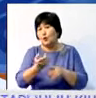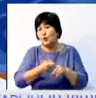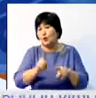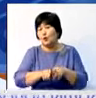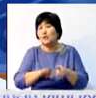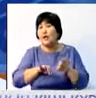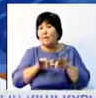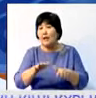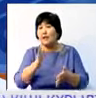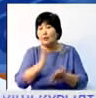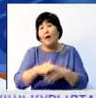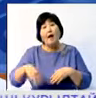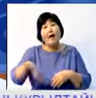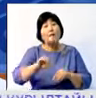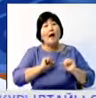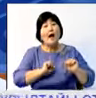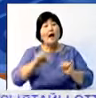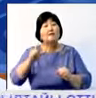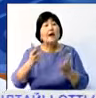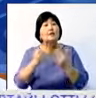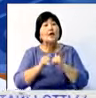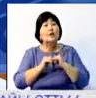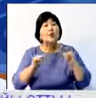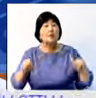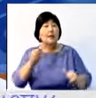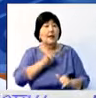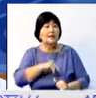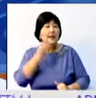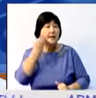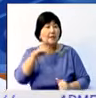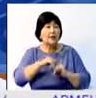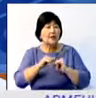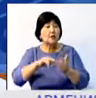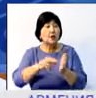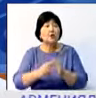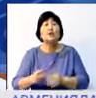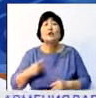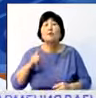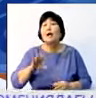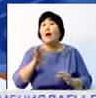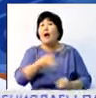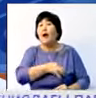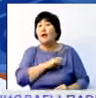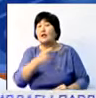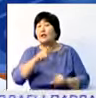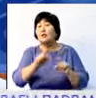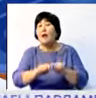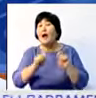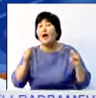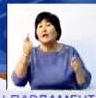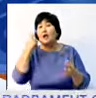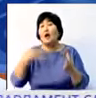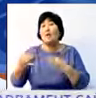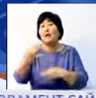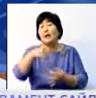жетілдіруге бағытталып отыр. Аймақта адвокаттардың санын көбейтіп, қызмет сапасын арттыруды көздеген мамандар әділет департаментінің ашық пікір алаңында